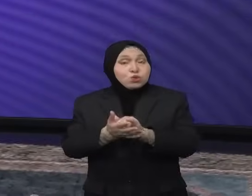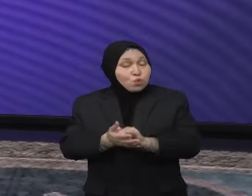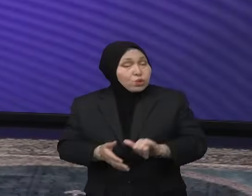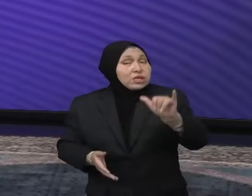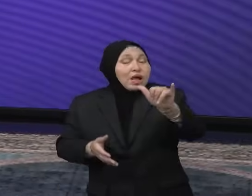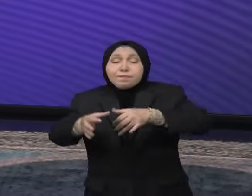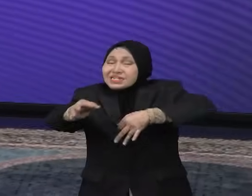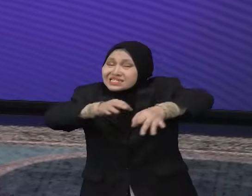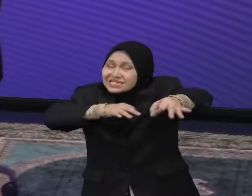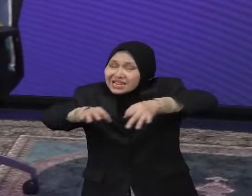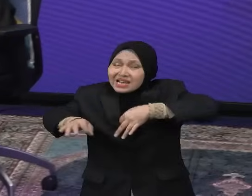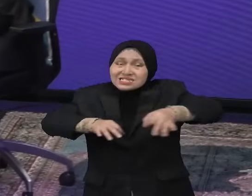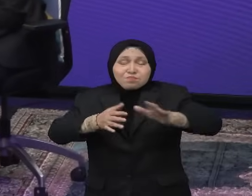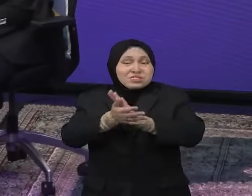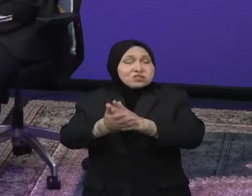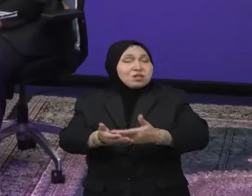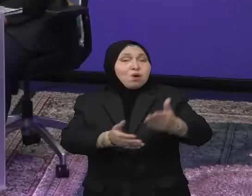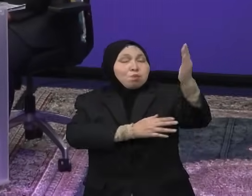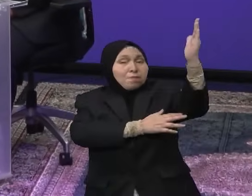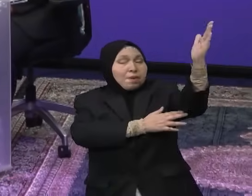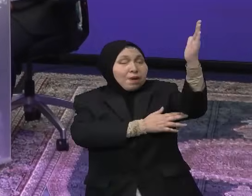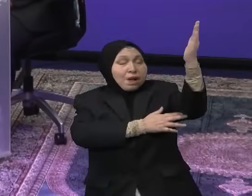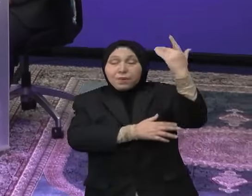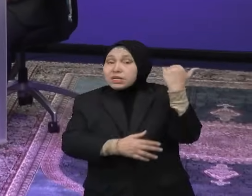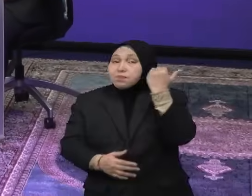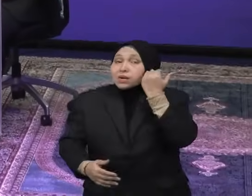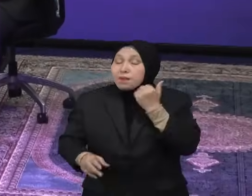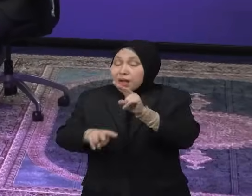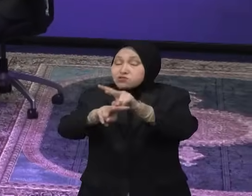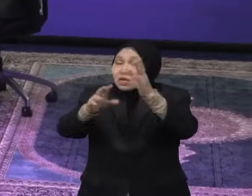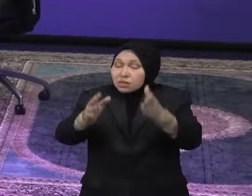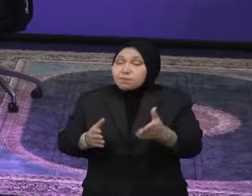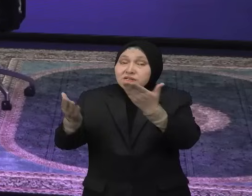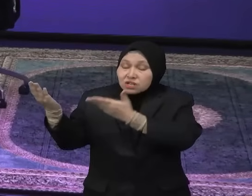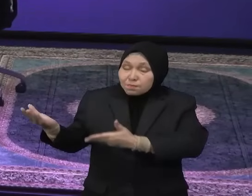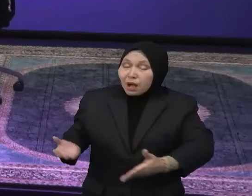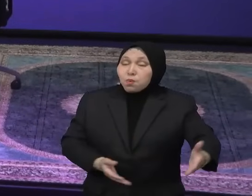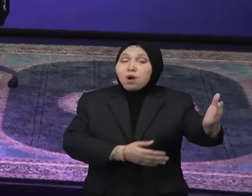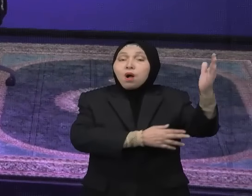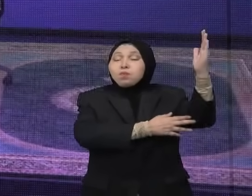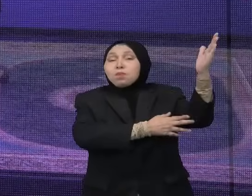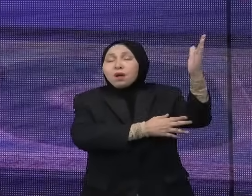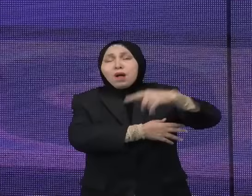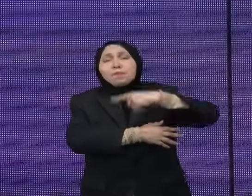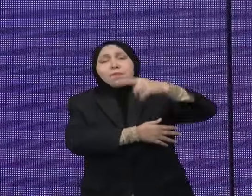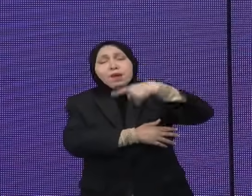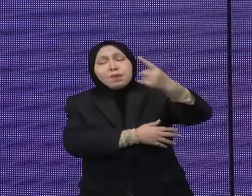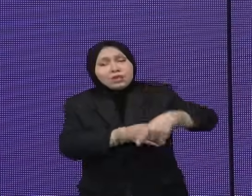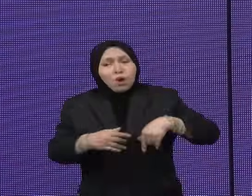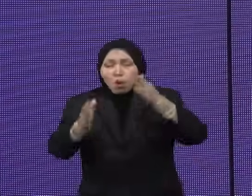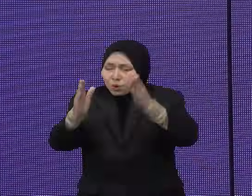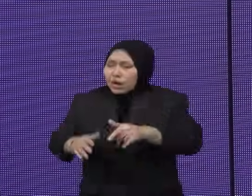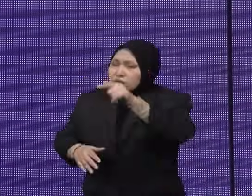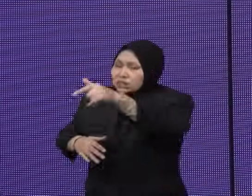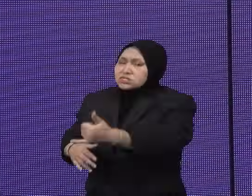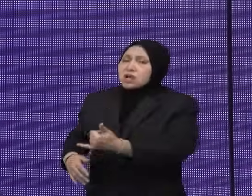yang menjelaskan, yang menjadi hujah. Kalau kita pergi mahkamah, kan? Saksi tu dia kena bawa hujah-hujah tu, menyatakan bahawa orang ini salah